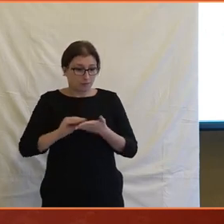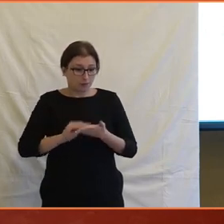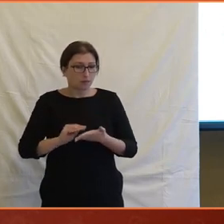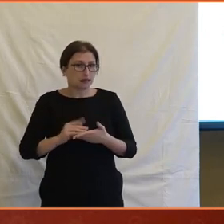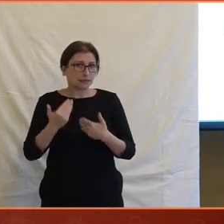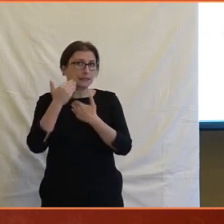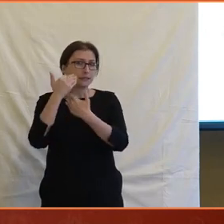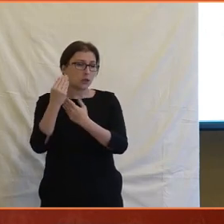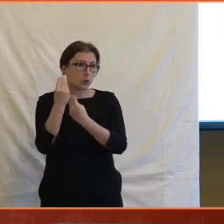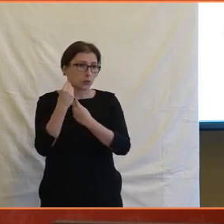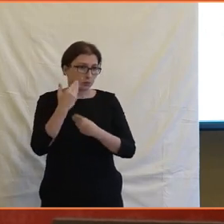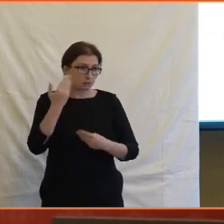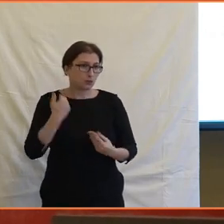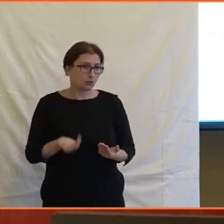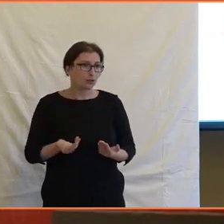neumím.